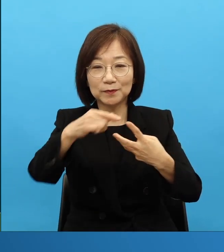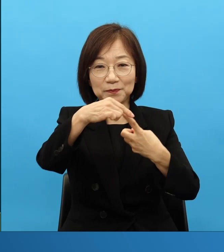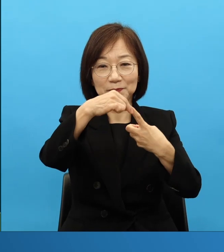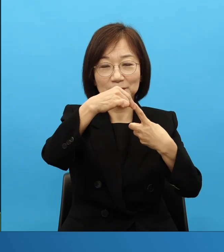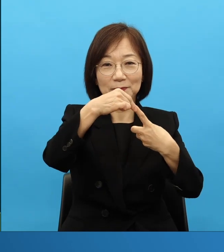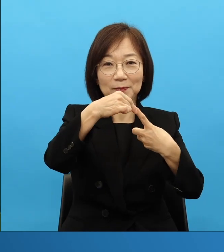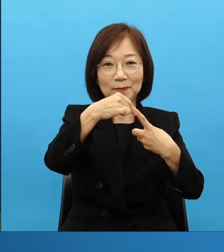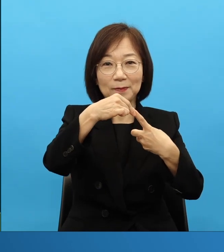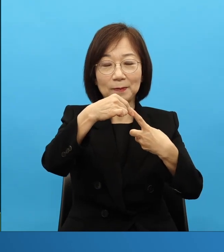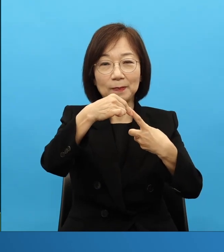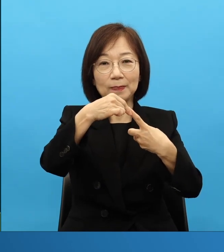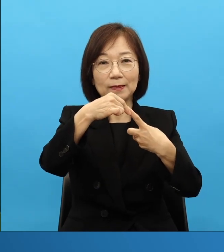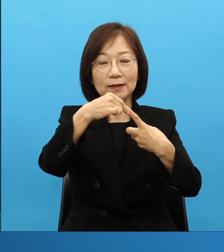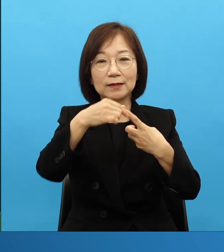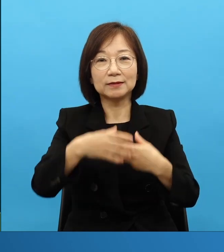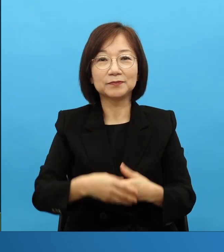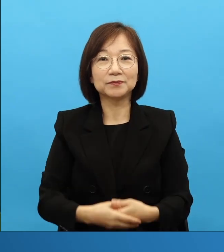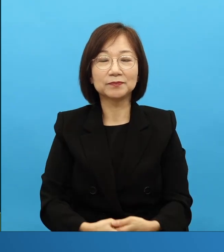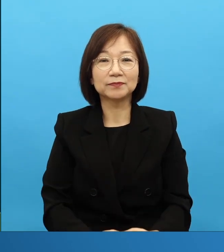바울이